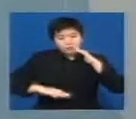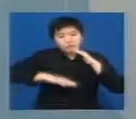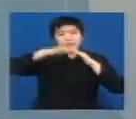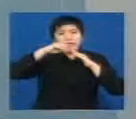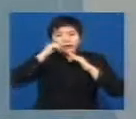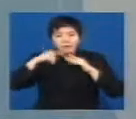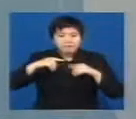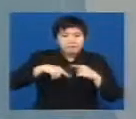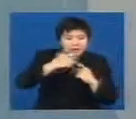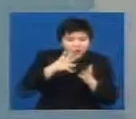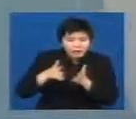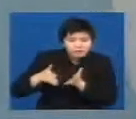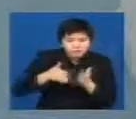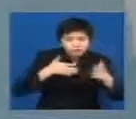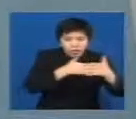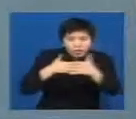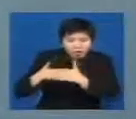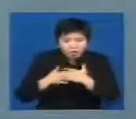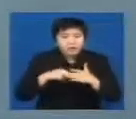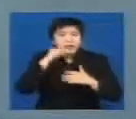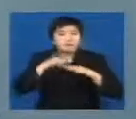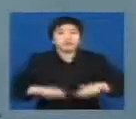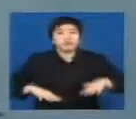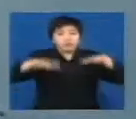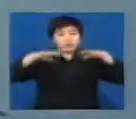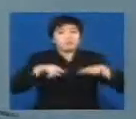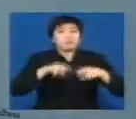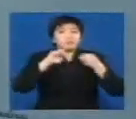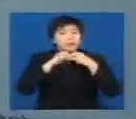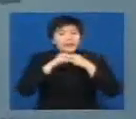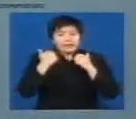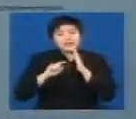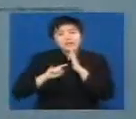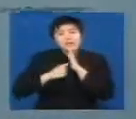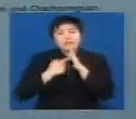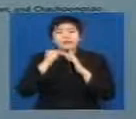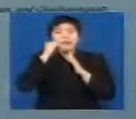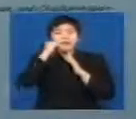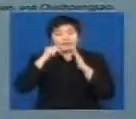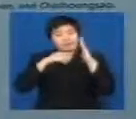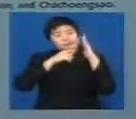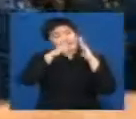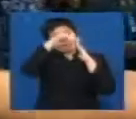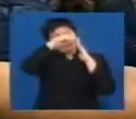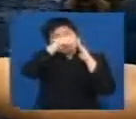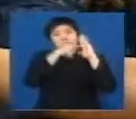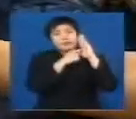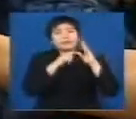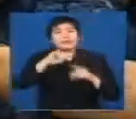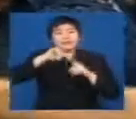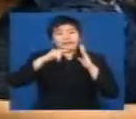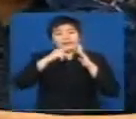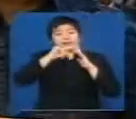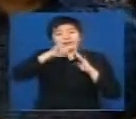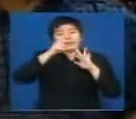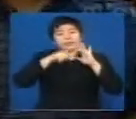องนะ ซึ่งพอตอนนี้เราอยู่บริเวณต้นน้ำ นี่คือลุ่มน้ำเจ้าพระยา ลุ่มน้ำเจ้าพระยาน ะฮะซึ่งประกอบไปด้